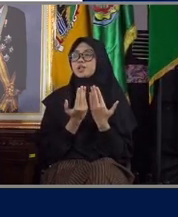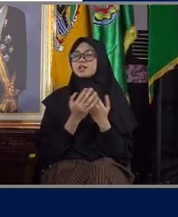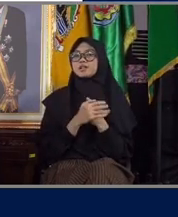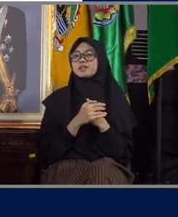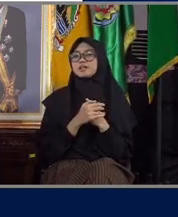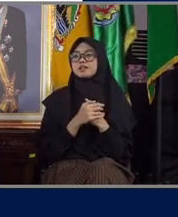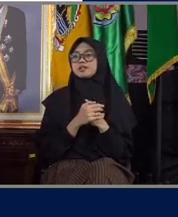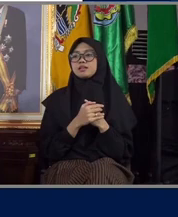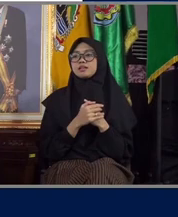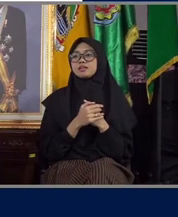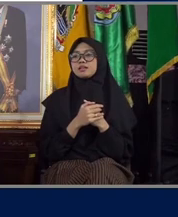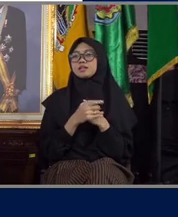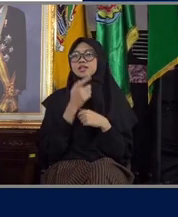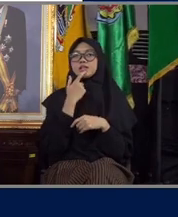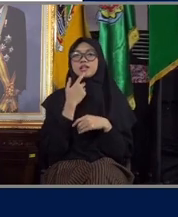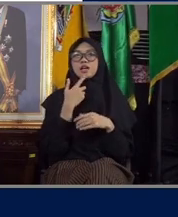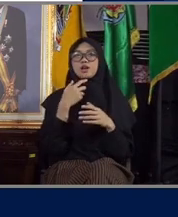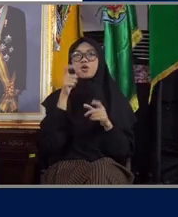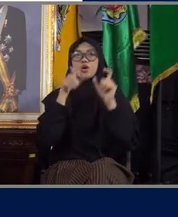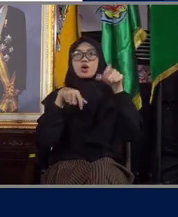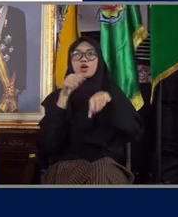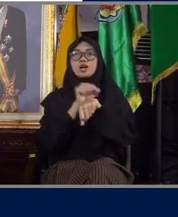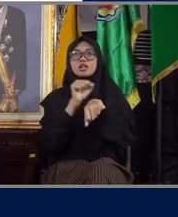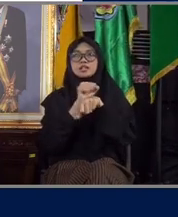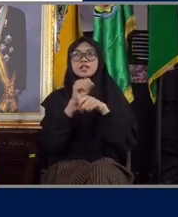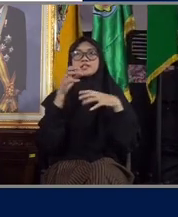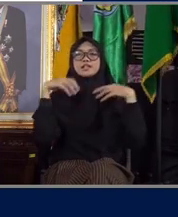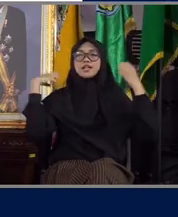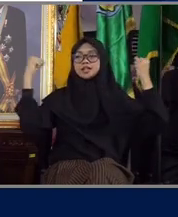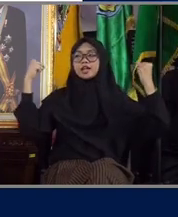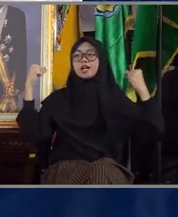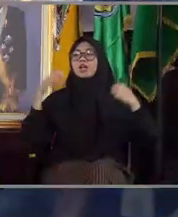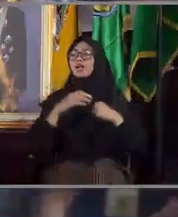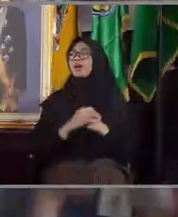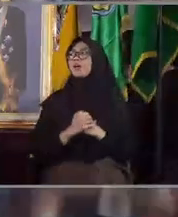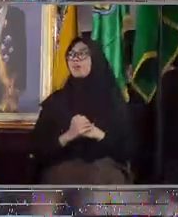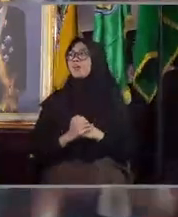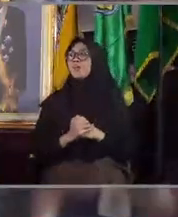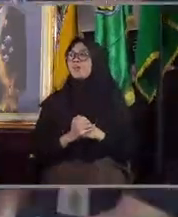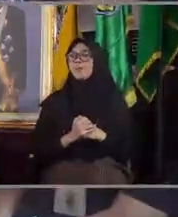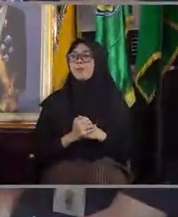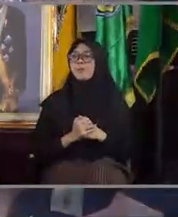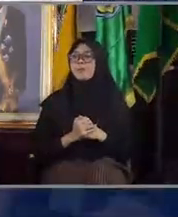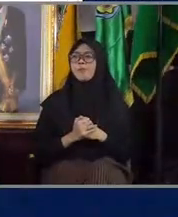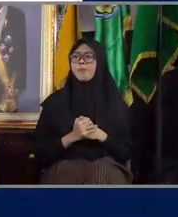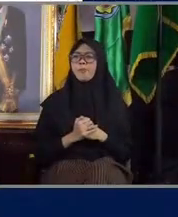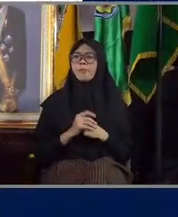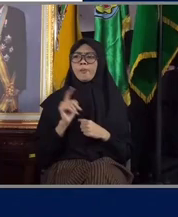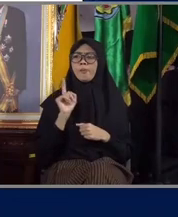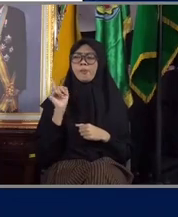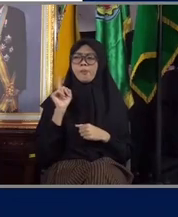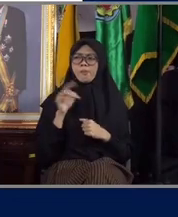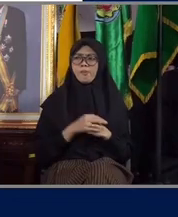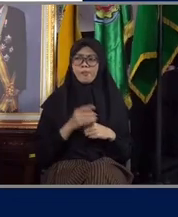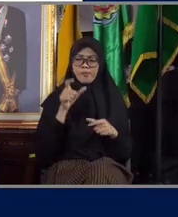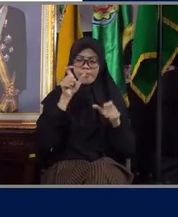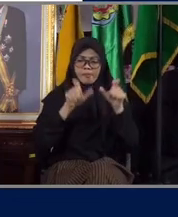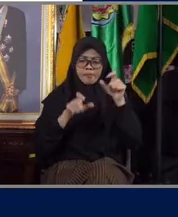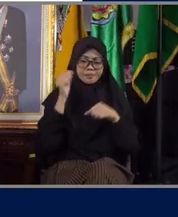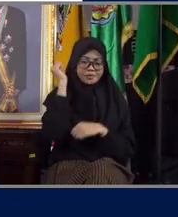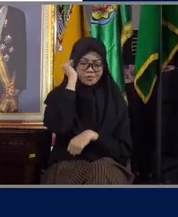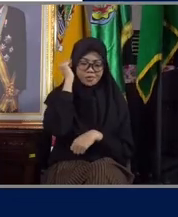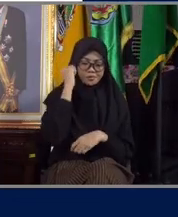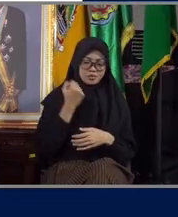mungkin tenaga kesehatan ah ah Hai opo gunane wonggo melahirkan